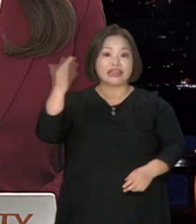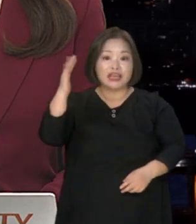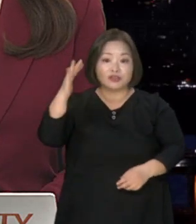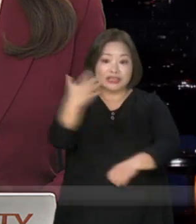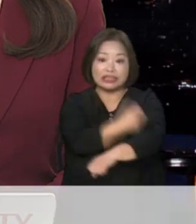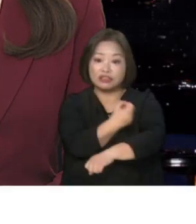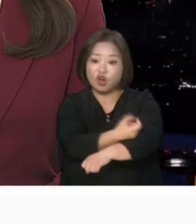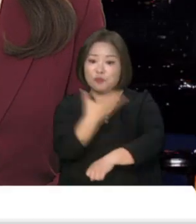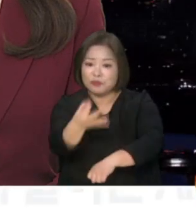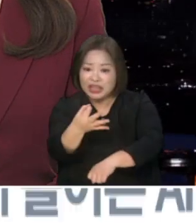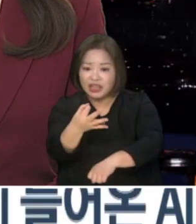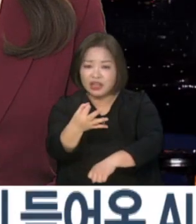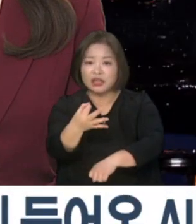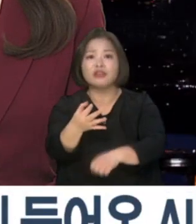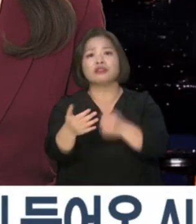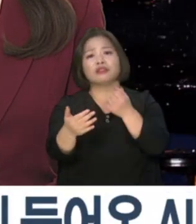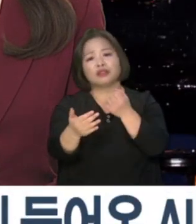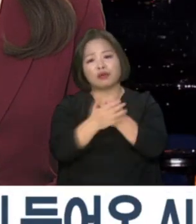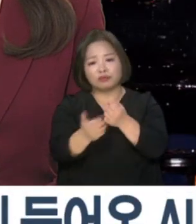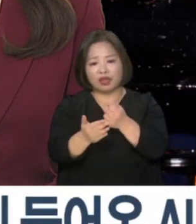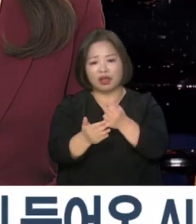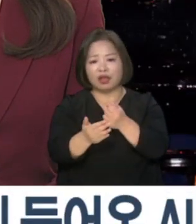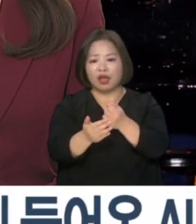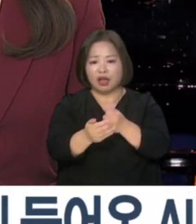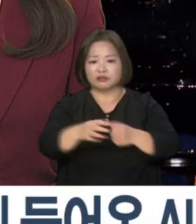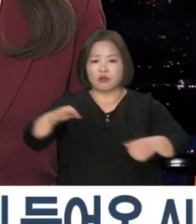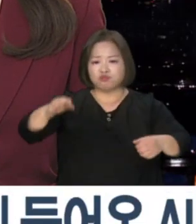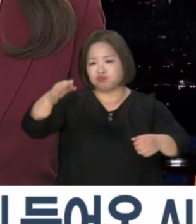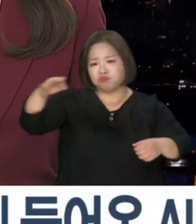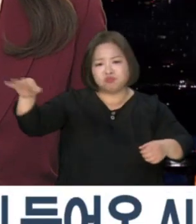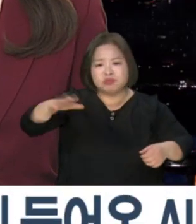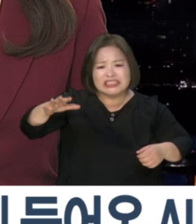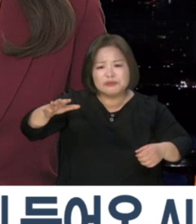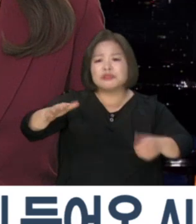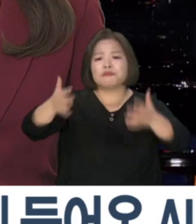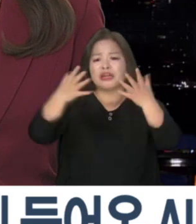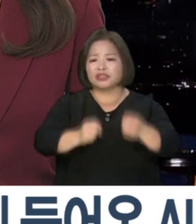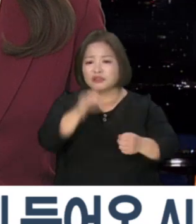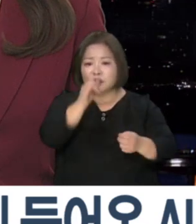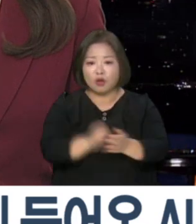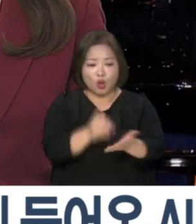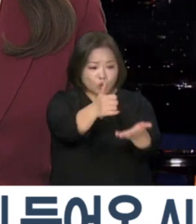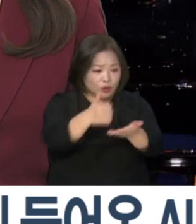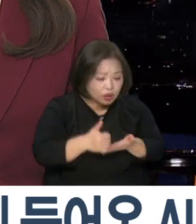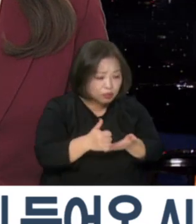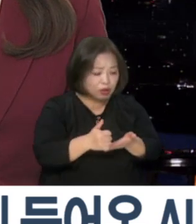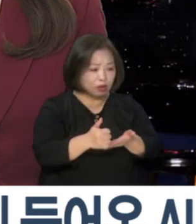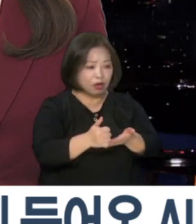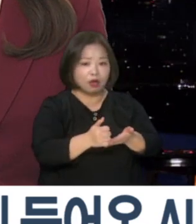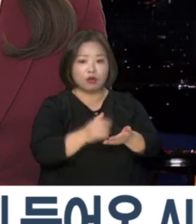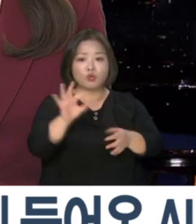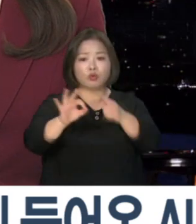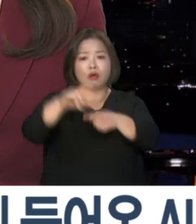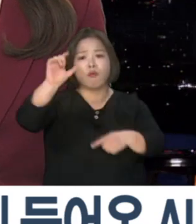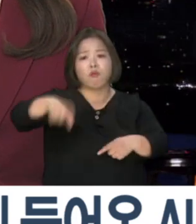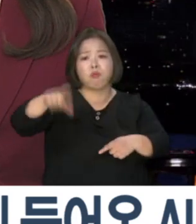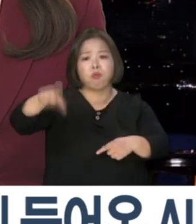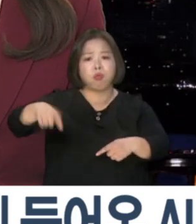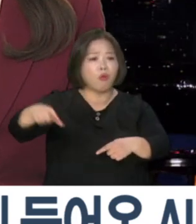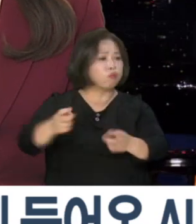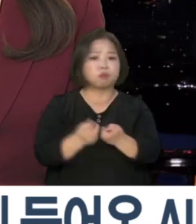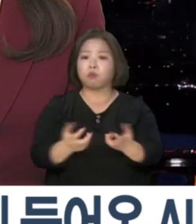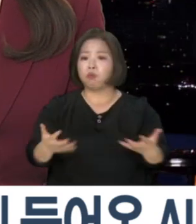최근에 인건비 부담을 이유로 무인 점포가 늘고 있습니다. 하지만 보통 손님이 물건값을 직접 결제해야 하는 번거로움이